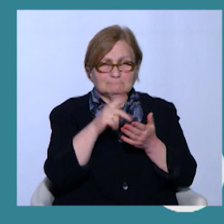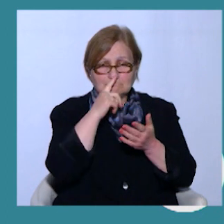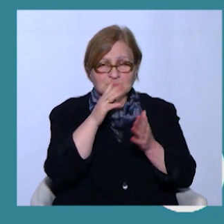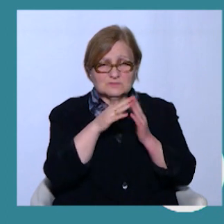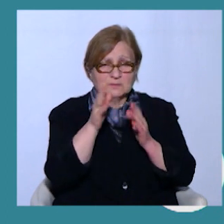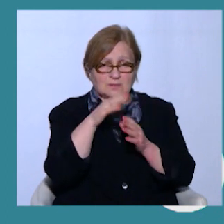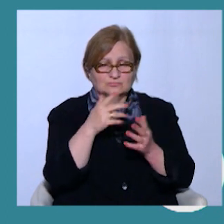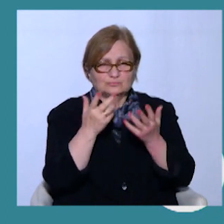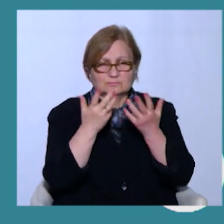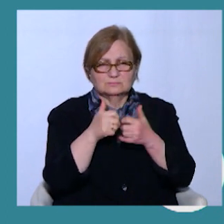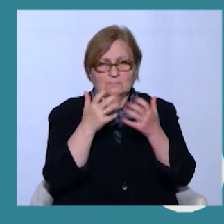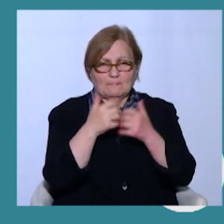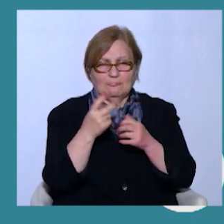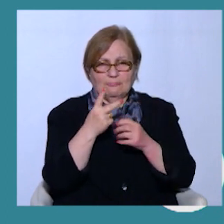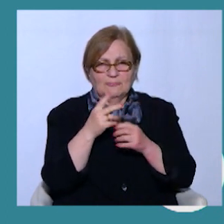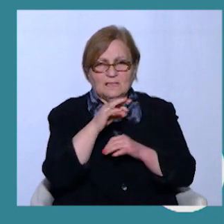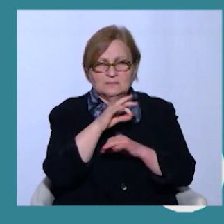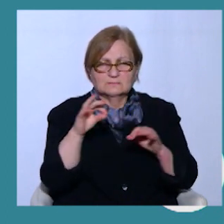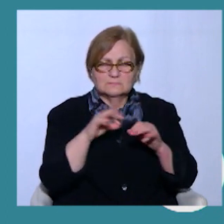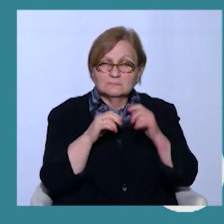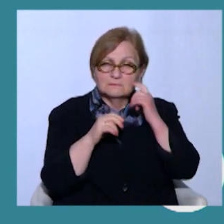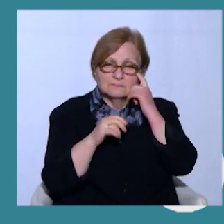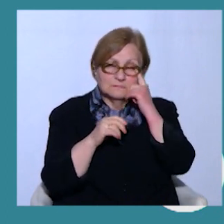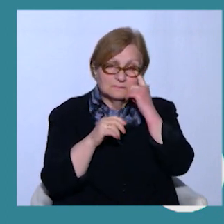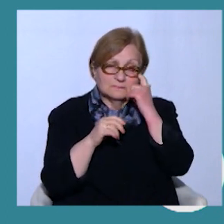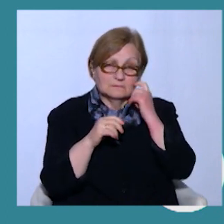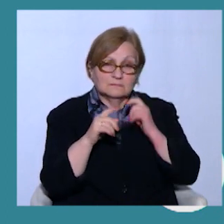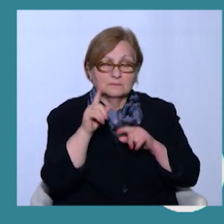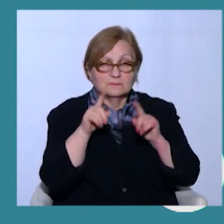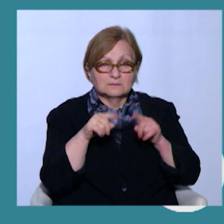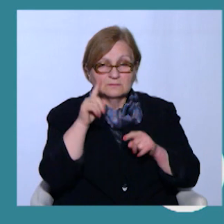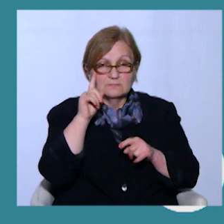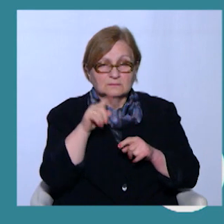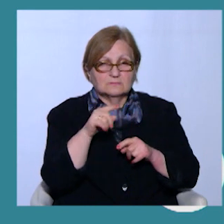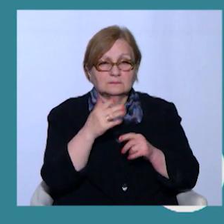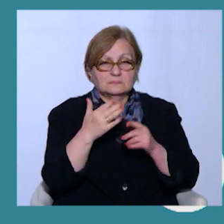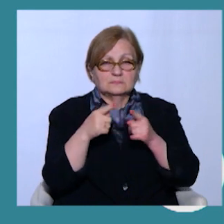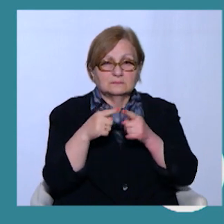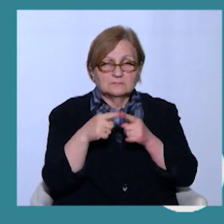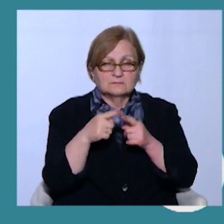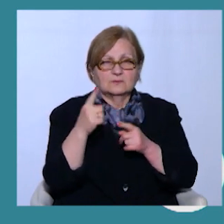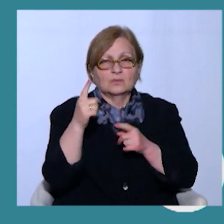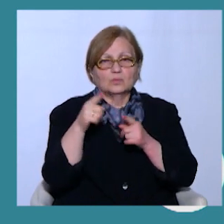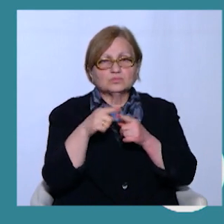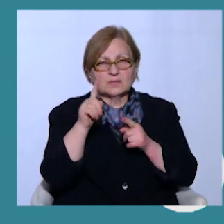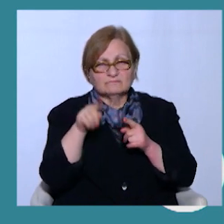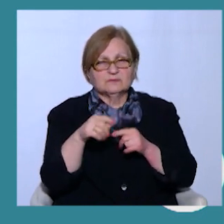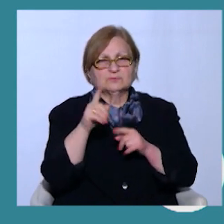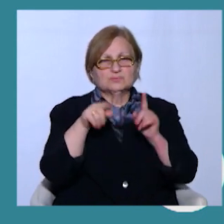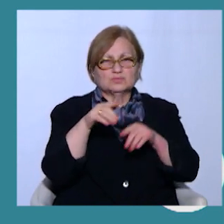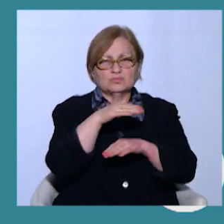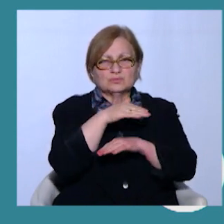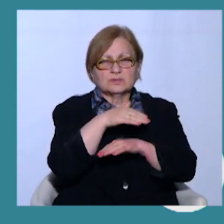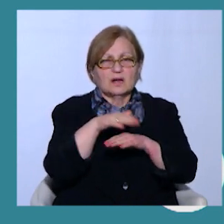პერიმეტრი, ანუ დიაგონალების სიგრძეა 6 და 8 სანტიმეტრი. მეორე შემთხვევაში ვიცით, რომ რომბის ერთ-ერთი კუთხე არის 120 გრადუსი, პატარა